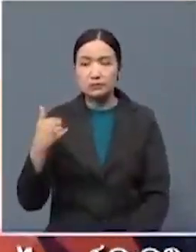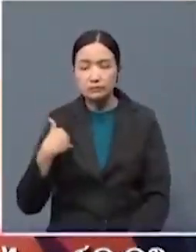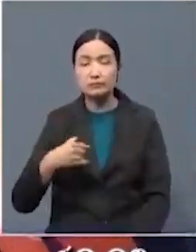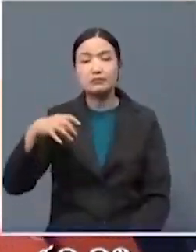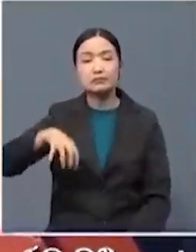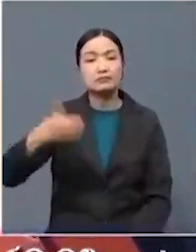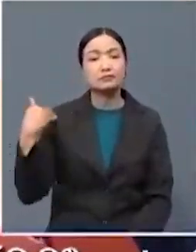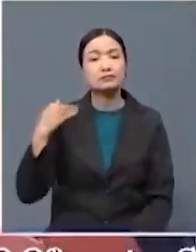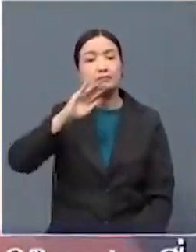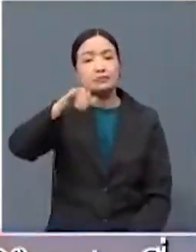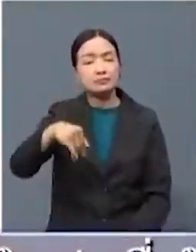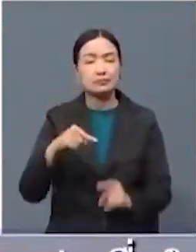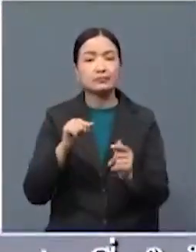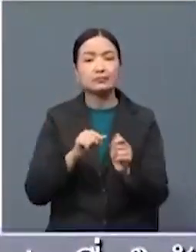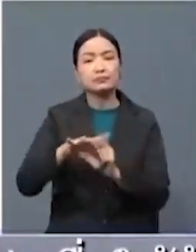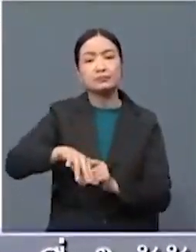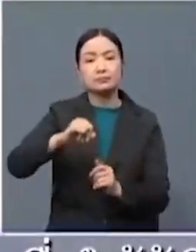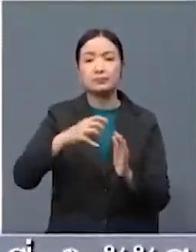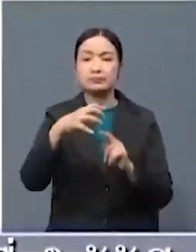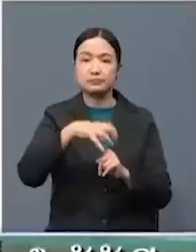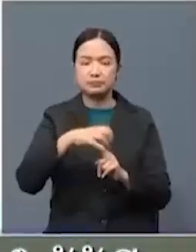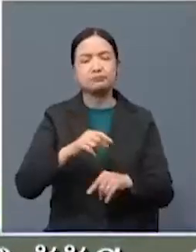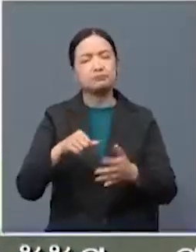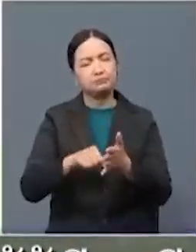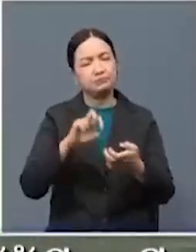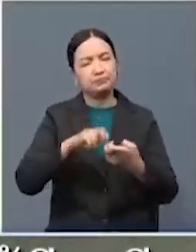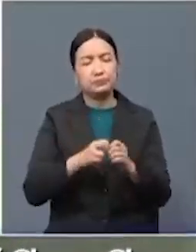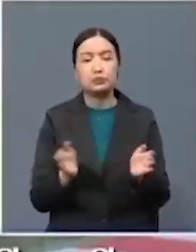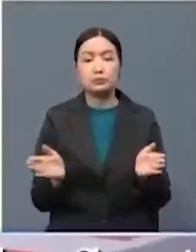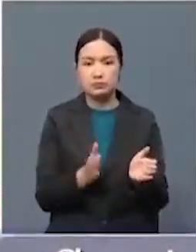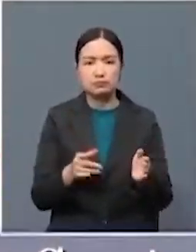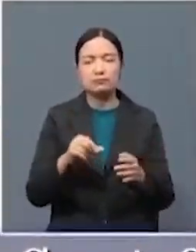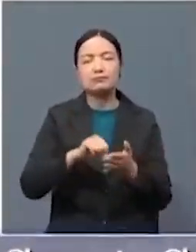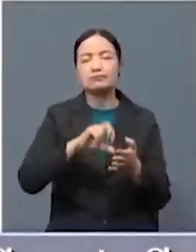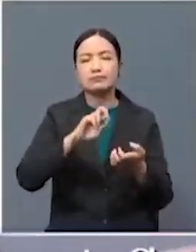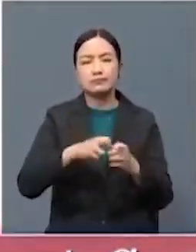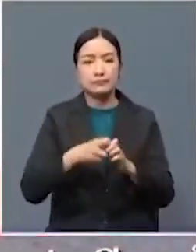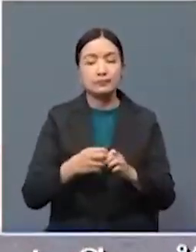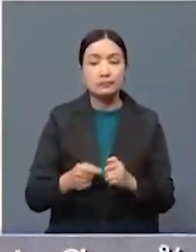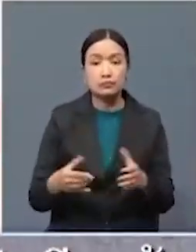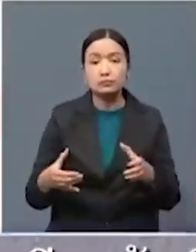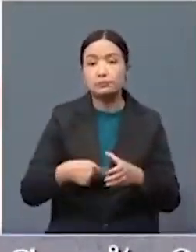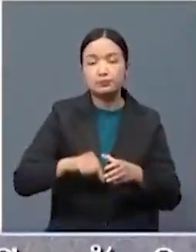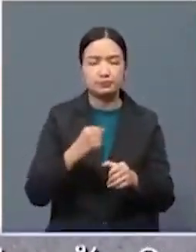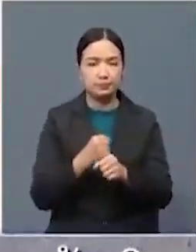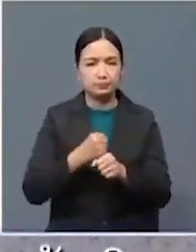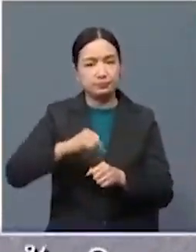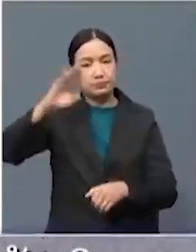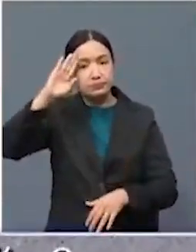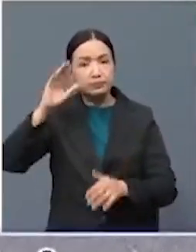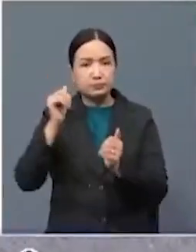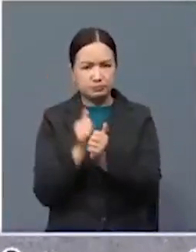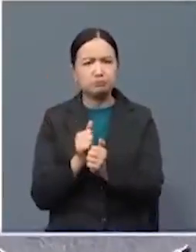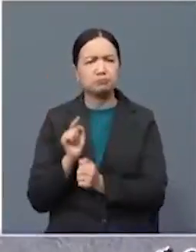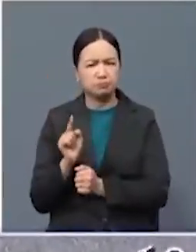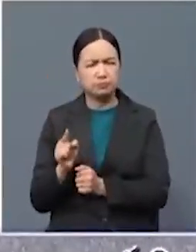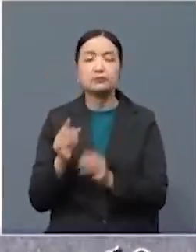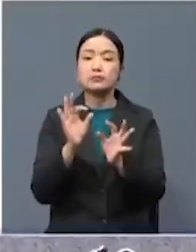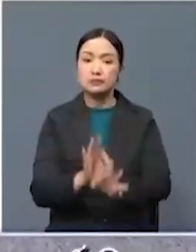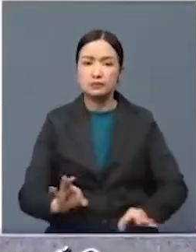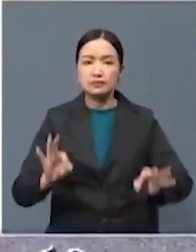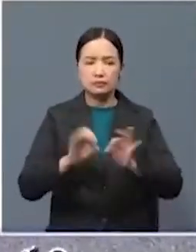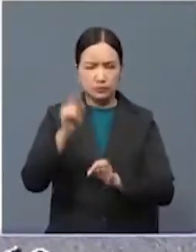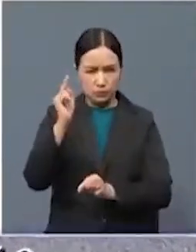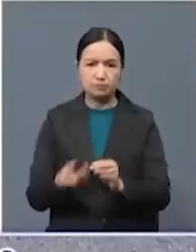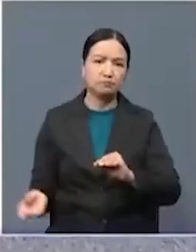ทางเทศบาลเมืองพัทยาเร่งแก้ไขปัญหาระยะะสั้นโดยเฉพาะเรื่องของกำลังเจ้าหน้าที่ตำรวจจึงจำเป็นค่ะจะต้อง